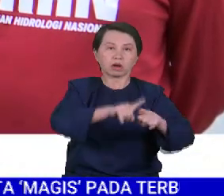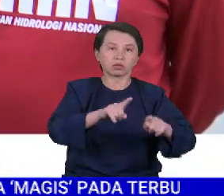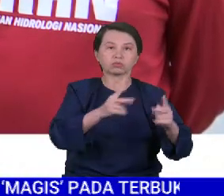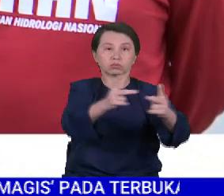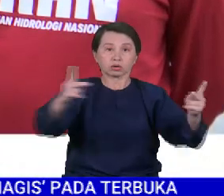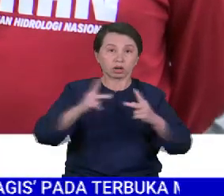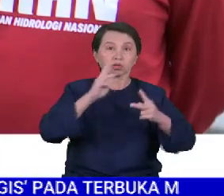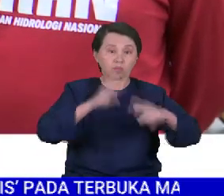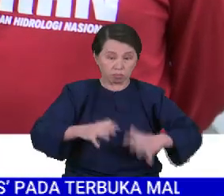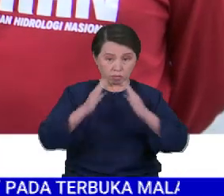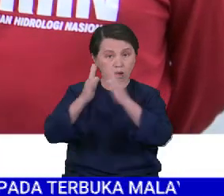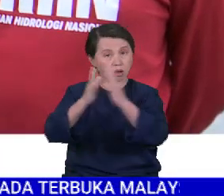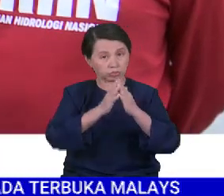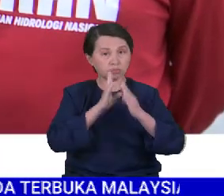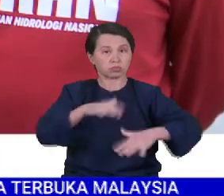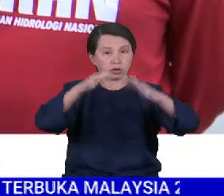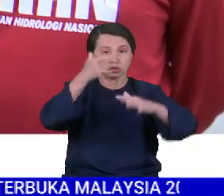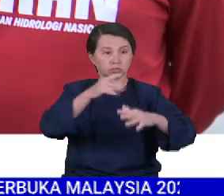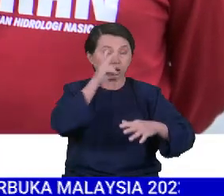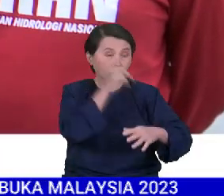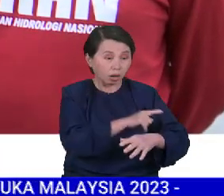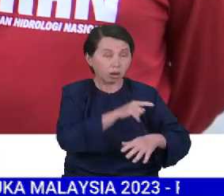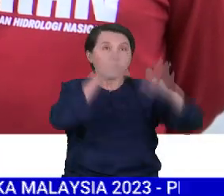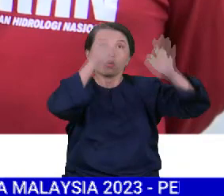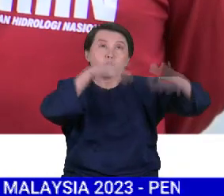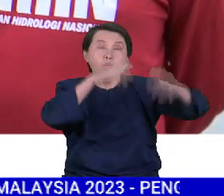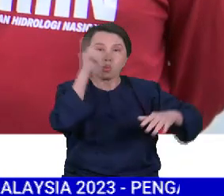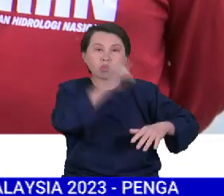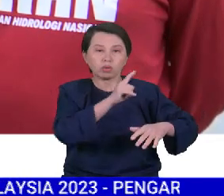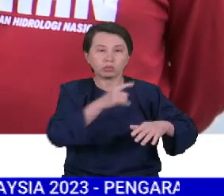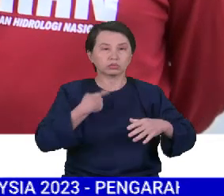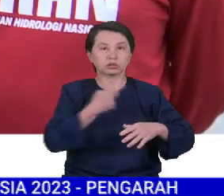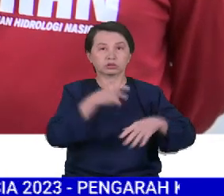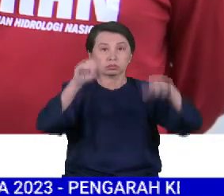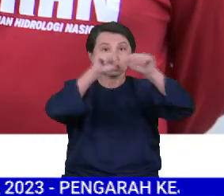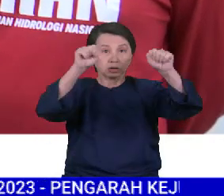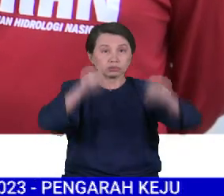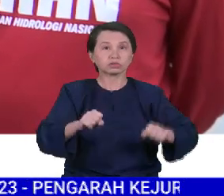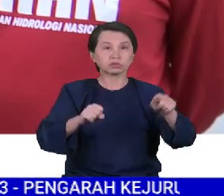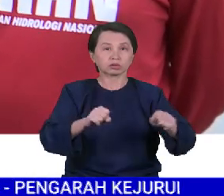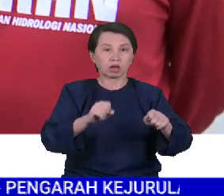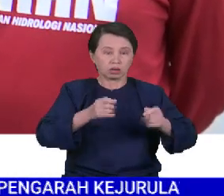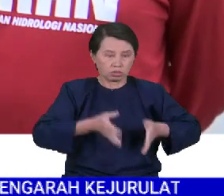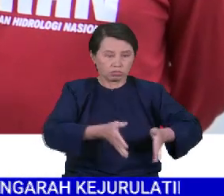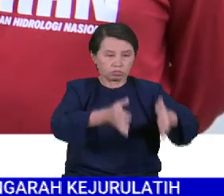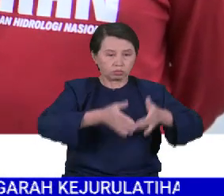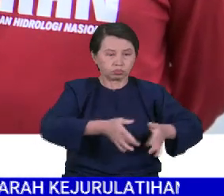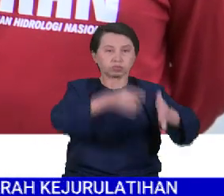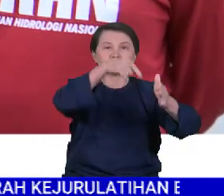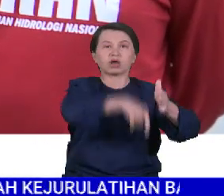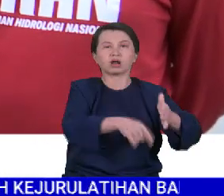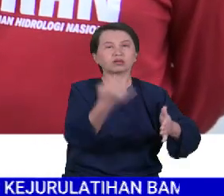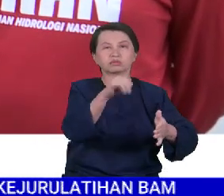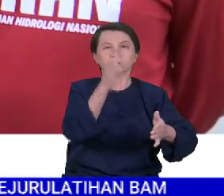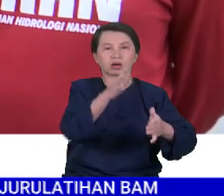mana lebat hujan yang datang dengan agak drastik mengejut ini menyebabkan kita punya sistem saliran atau perpadatan dalaman ini